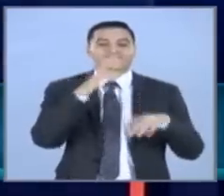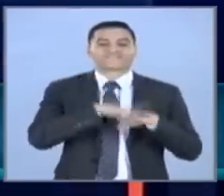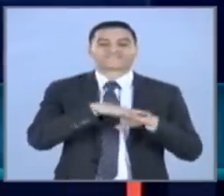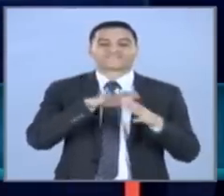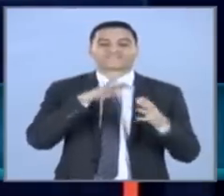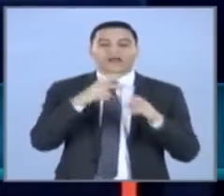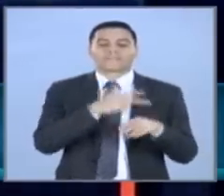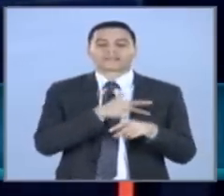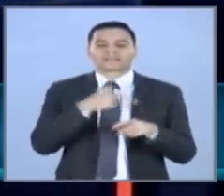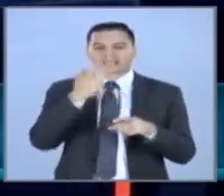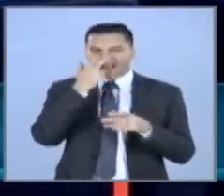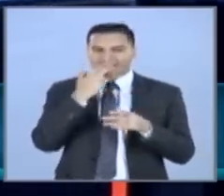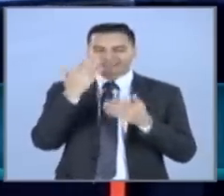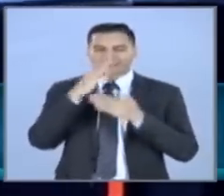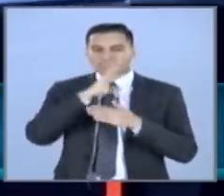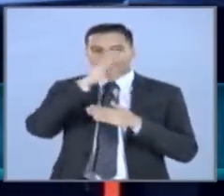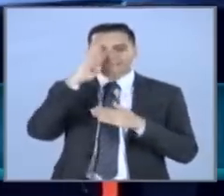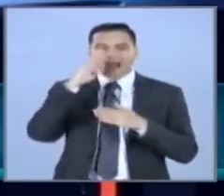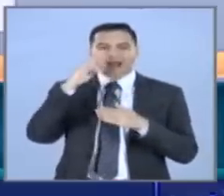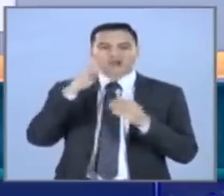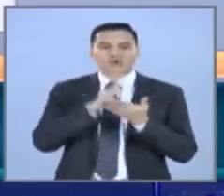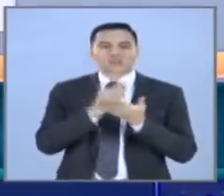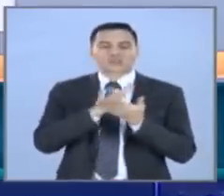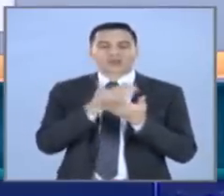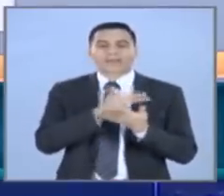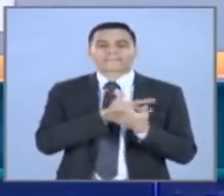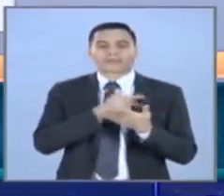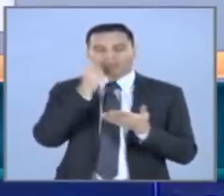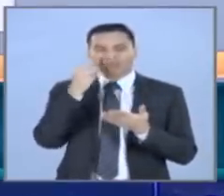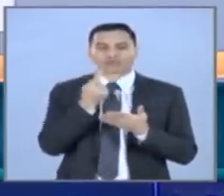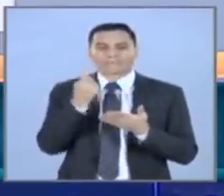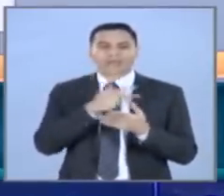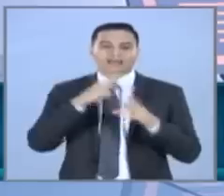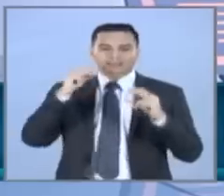على اسم إله يوناني للطبيعة،